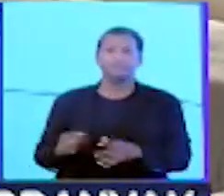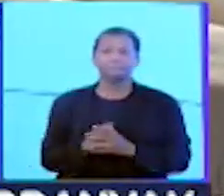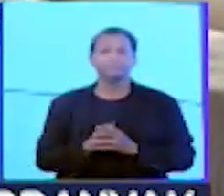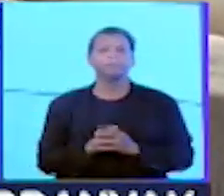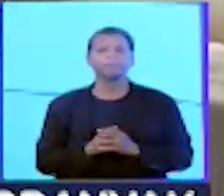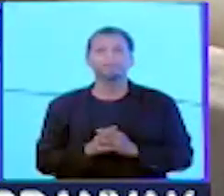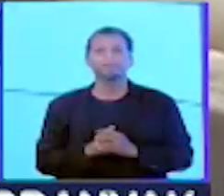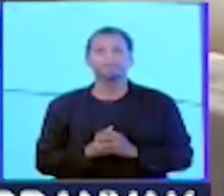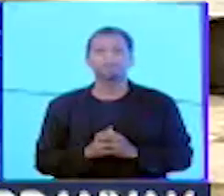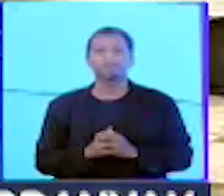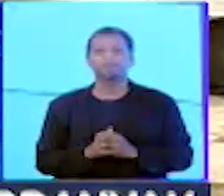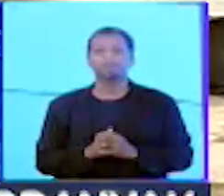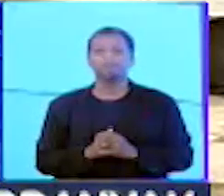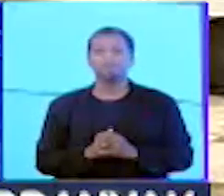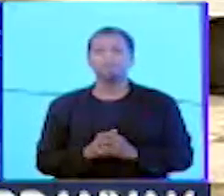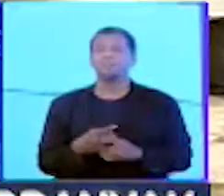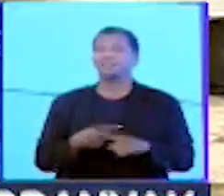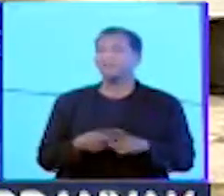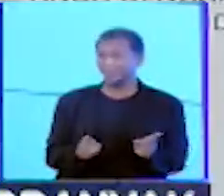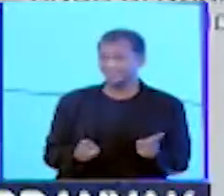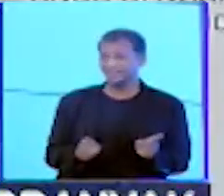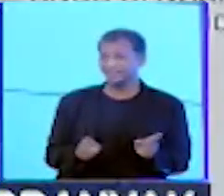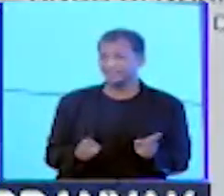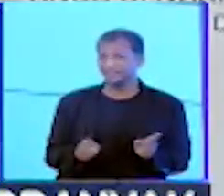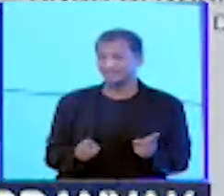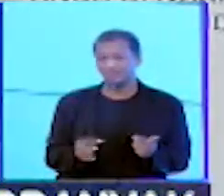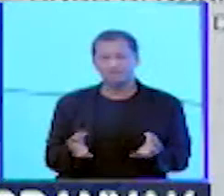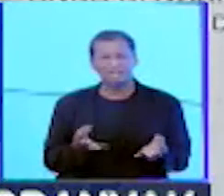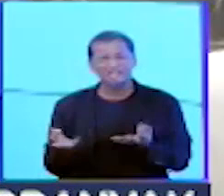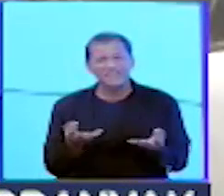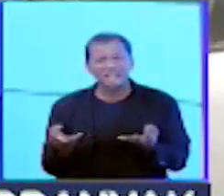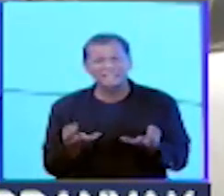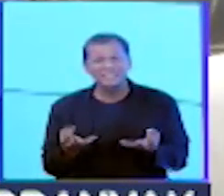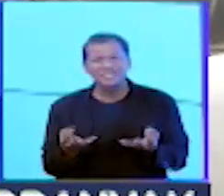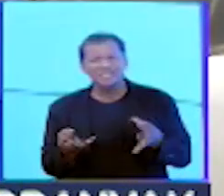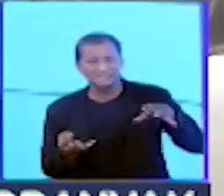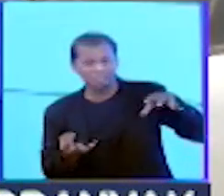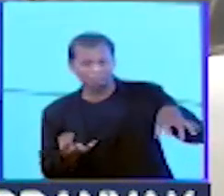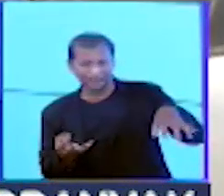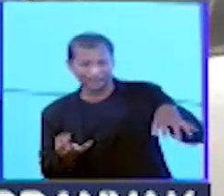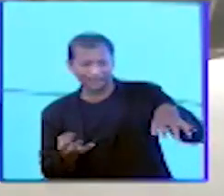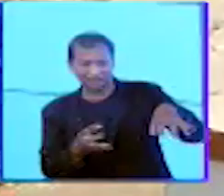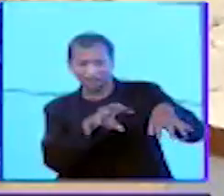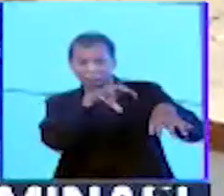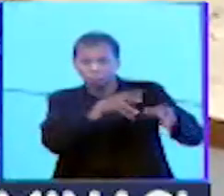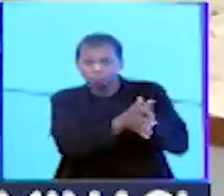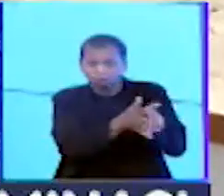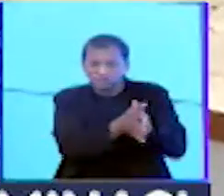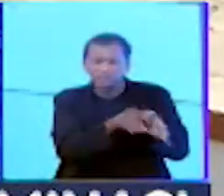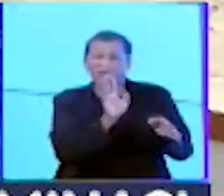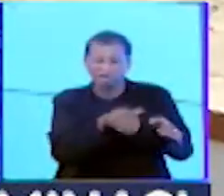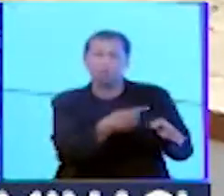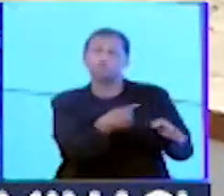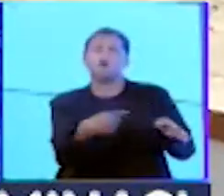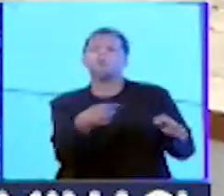sabun di Indonesia masih di bawah 80%. Padahal seringkali tanpa sadar tangan kita menyentuh berbagai benda